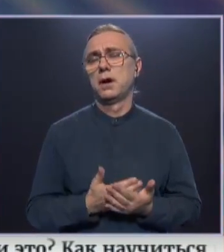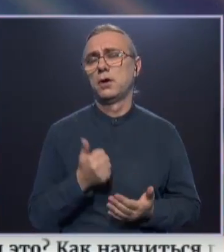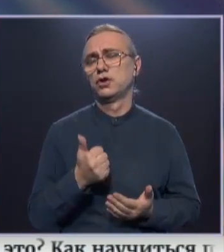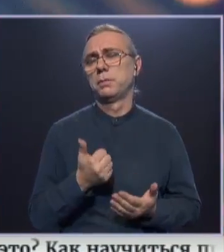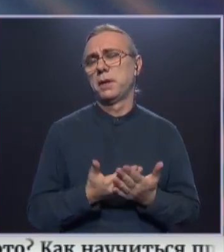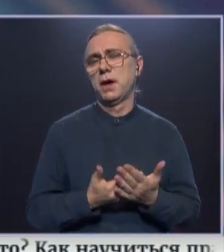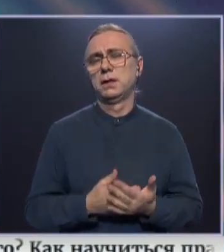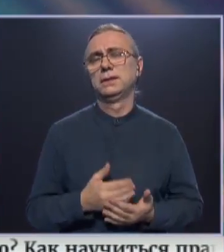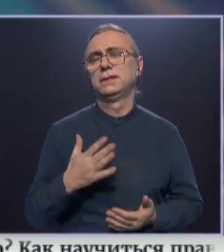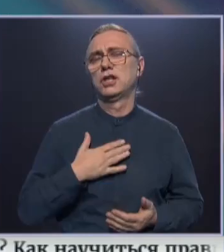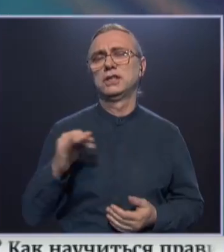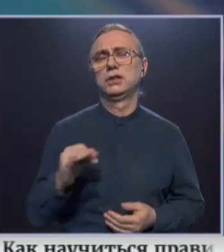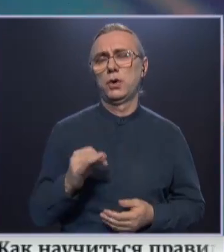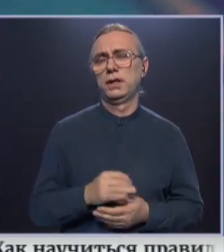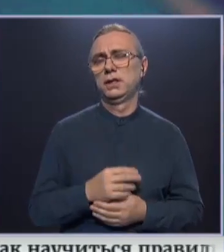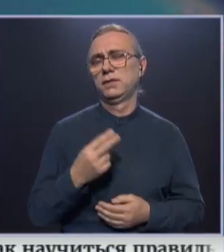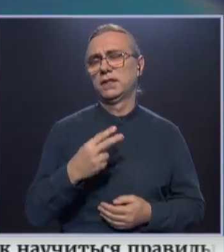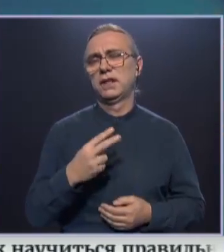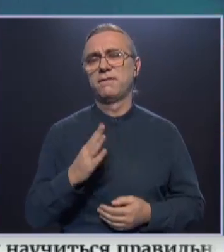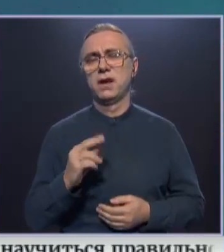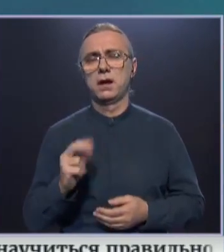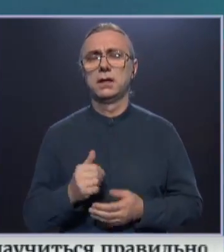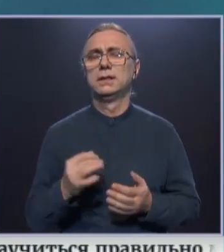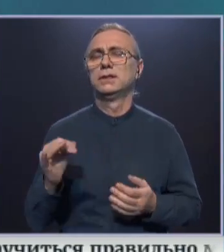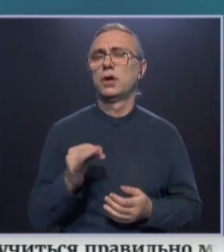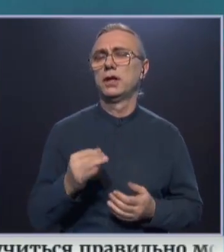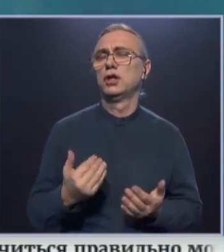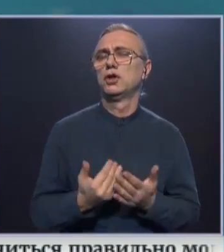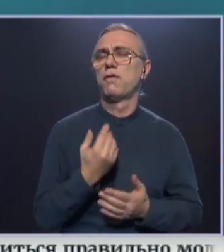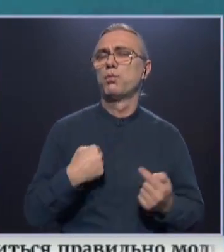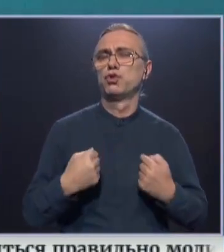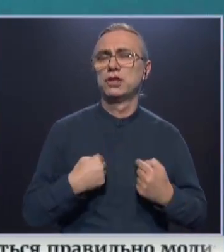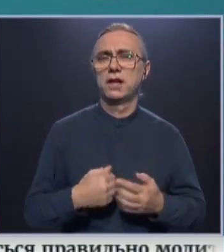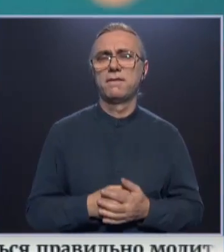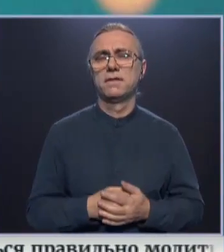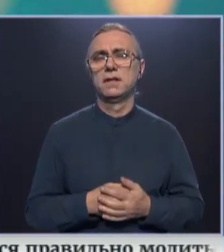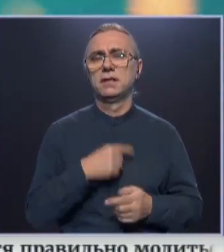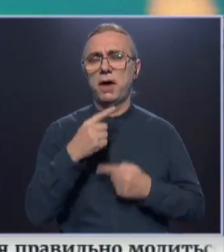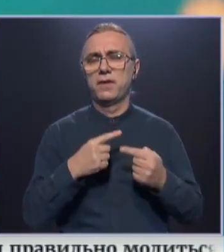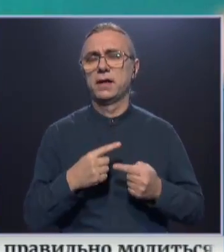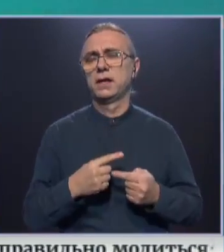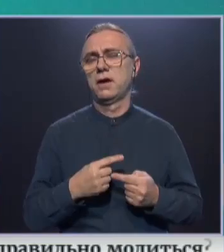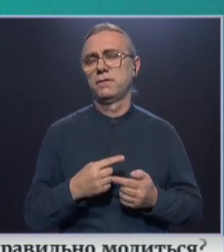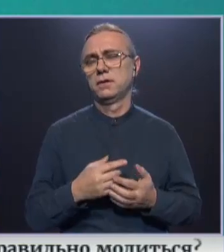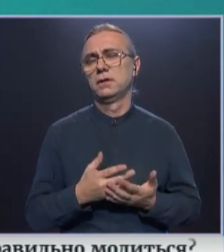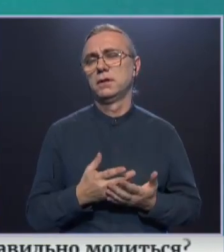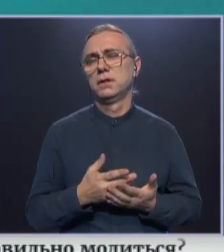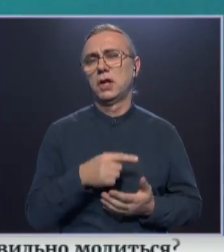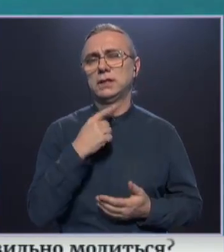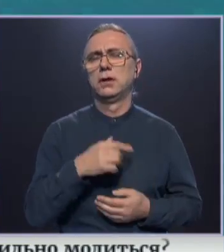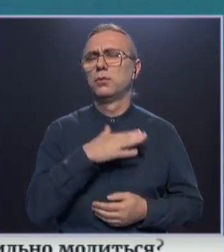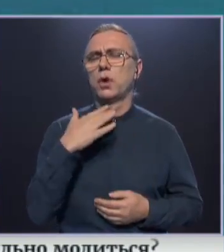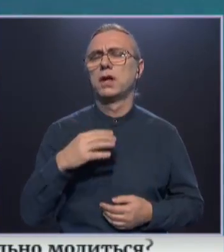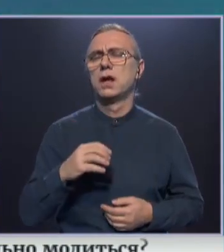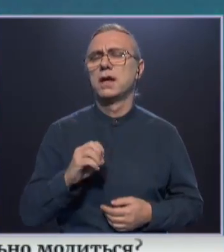истории нашей 20 века, истории новомучеников и исповедников российских. многие священники, епископы оказались